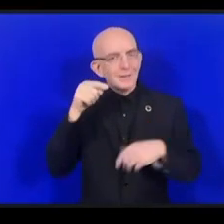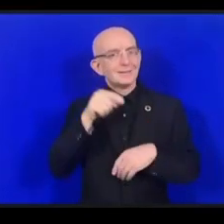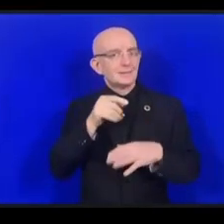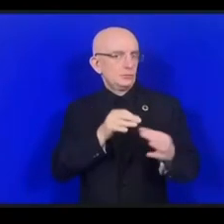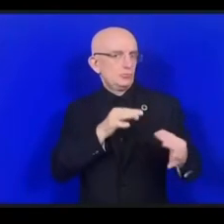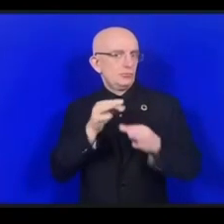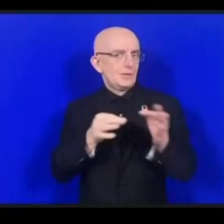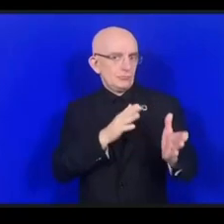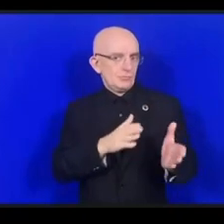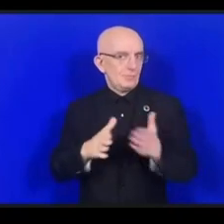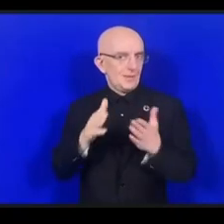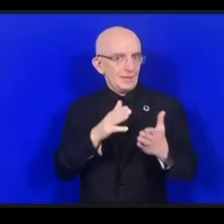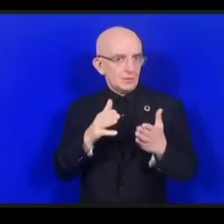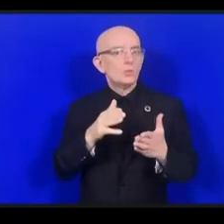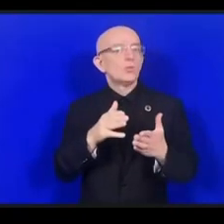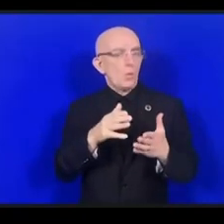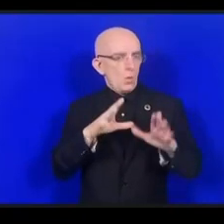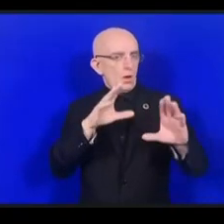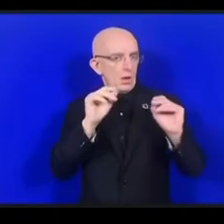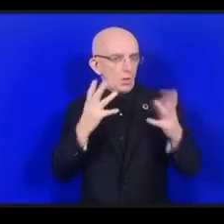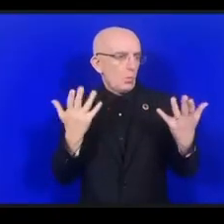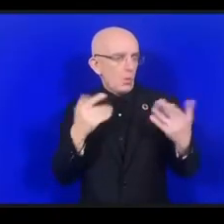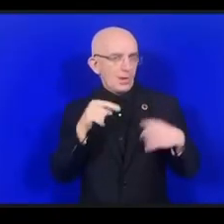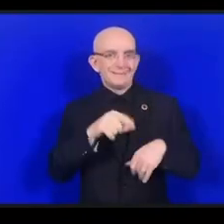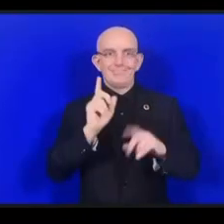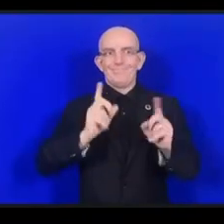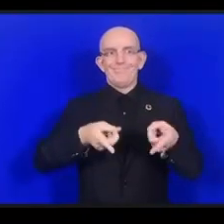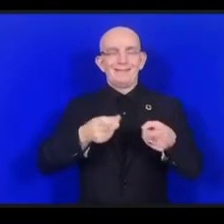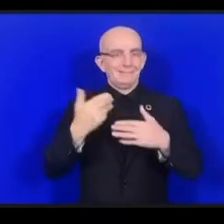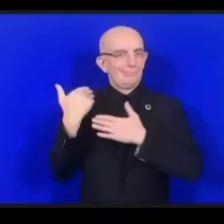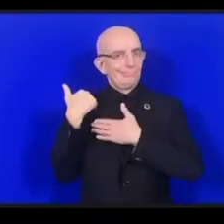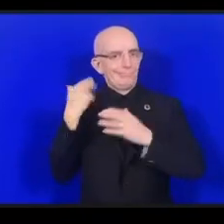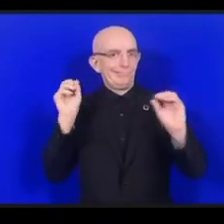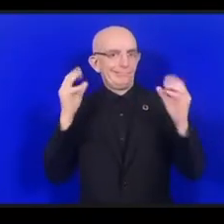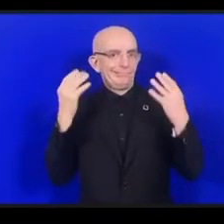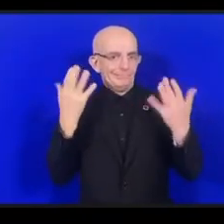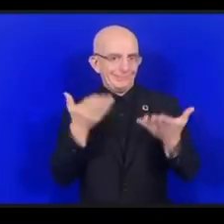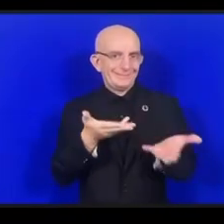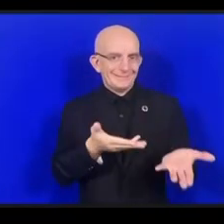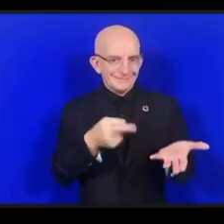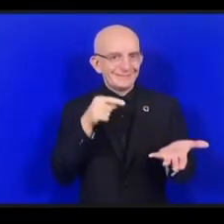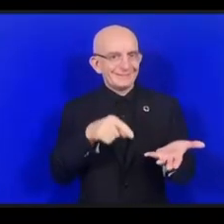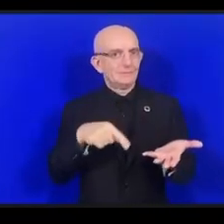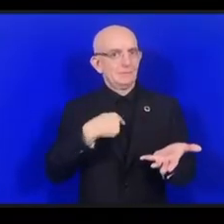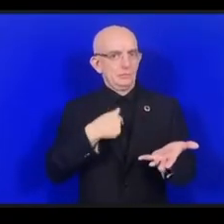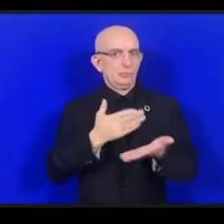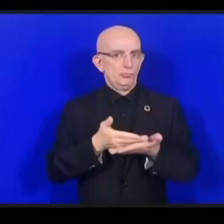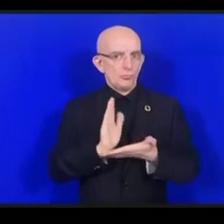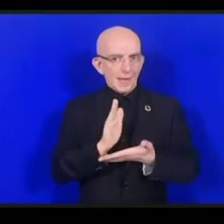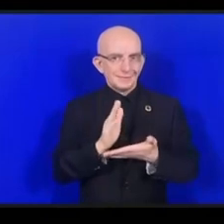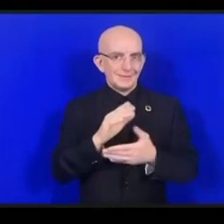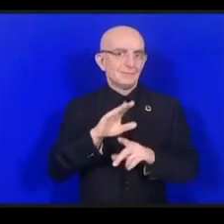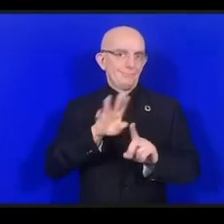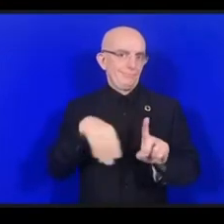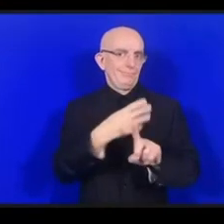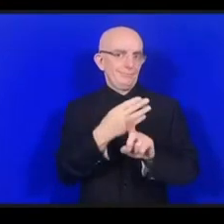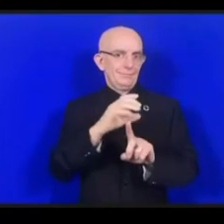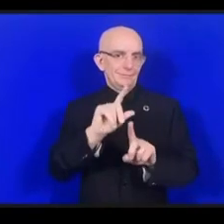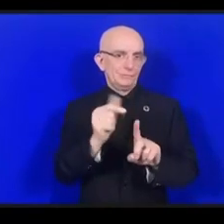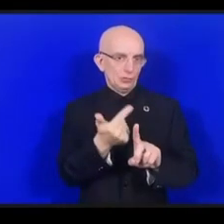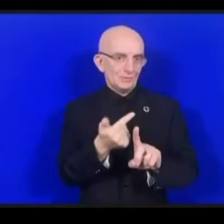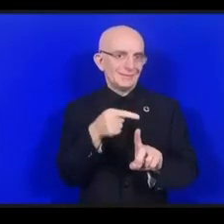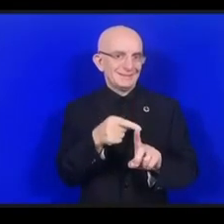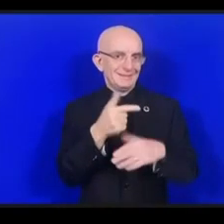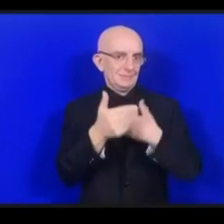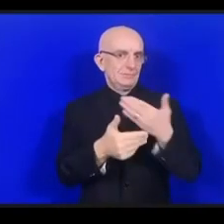我们也要就是眼睛紧盯着事发目标的实现。谢谢，谢谢图书馆一直都